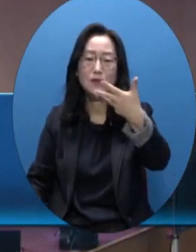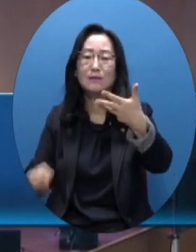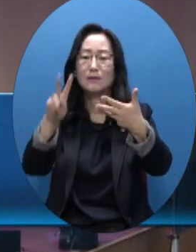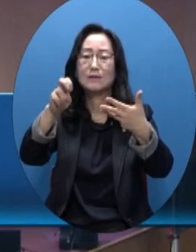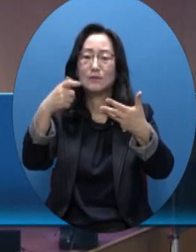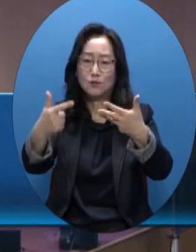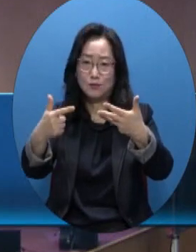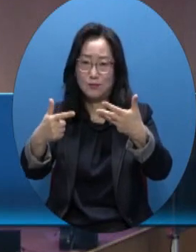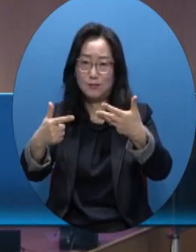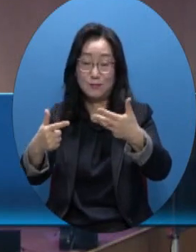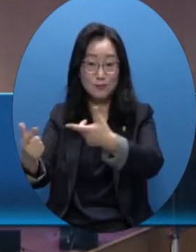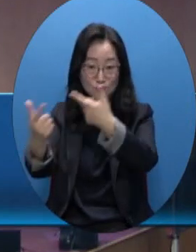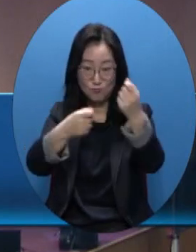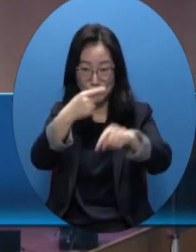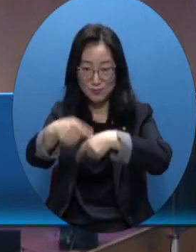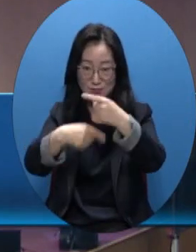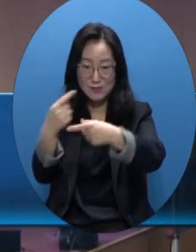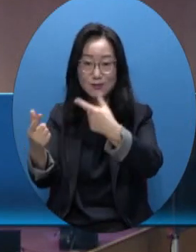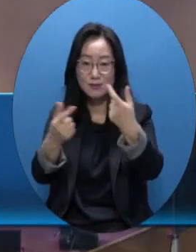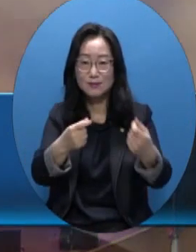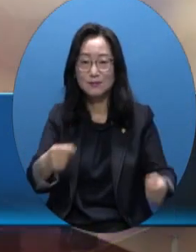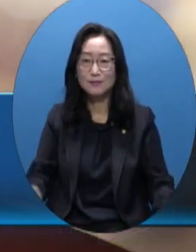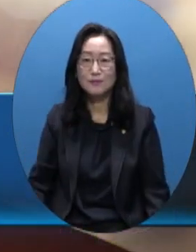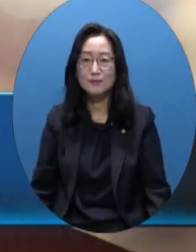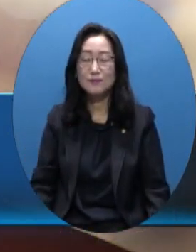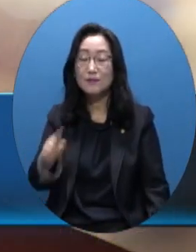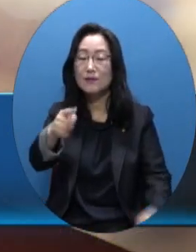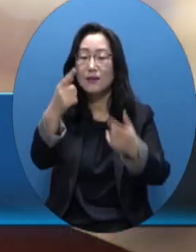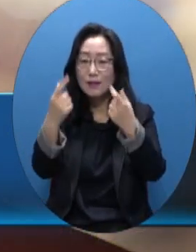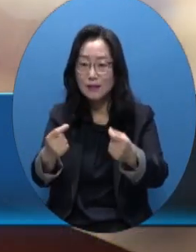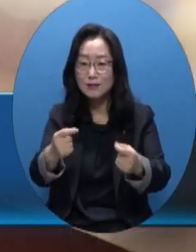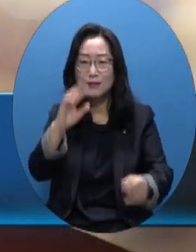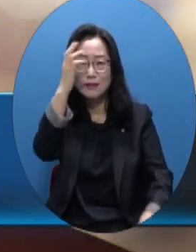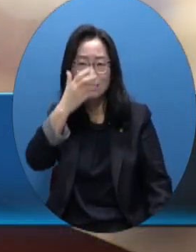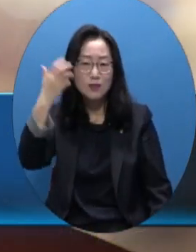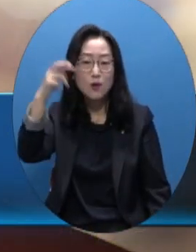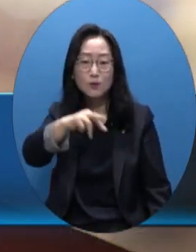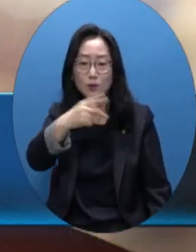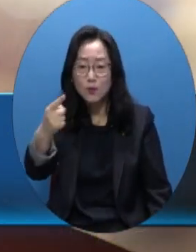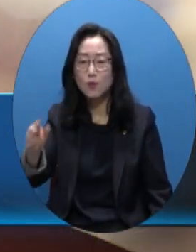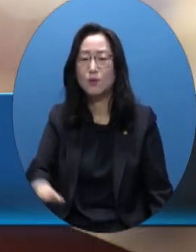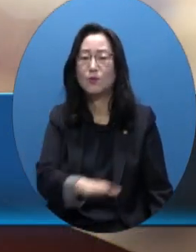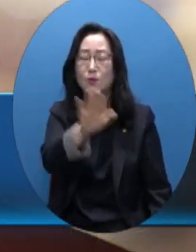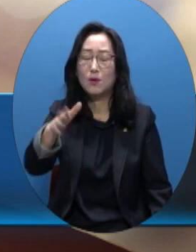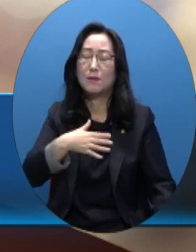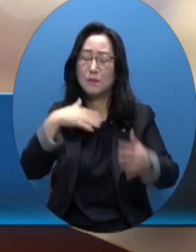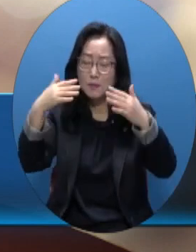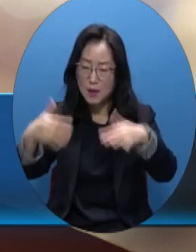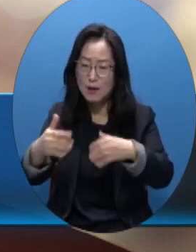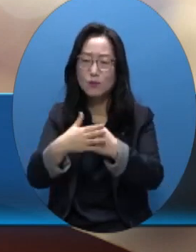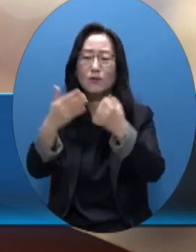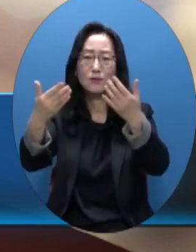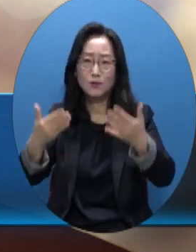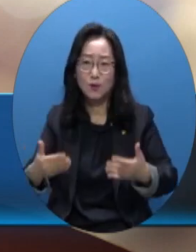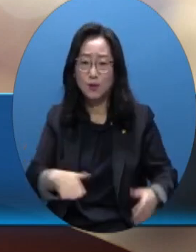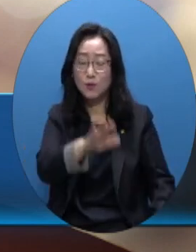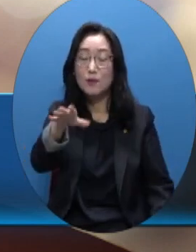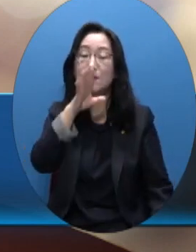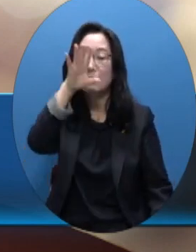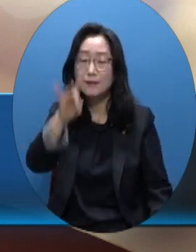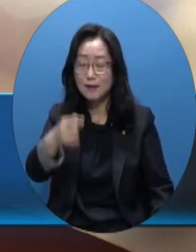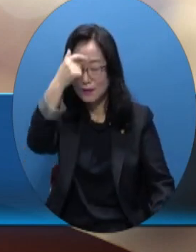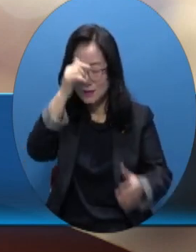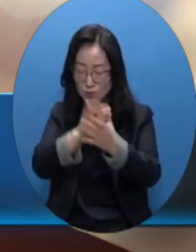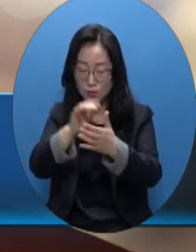이질 절 말씀을 다 같이 우리가 함께 고 고백하게 씁니다 이어 같이 성령도 우리의 약함을 도우신 하니 우리는 마땅히 기도할